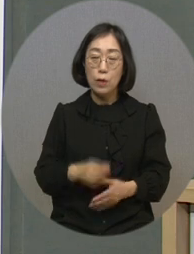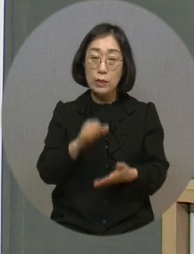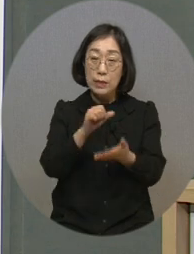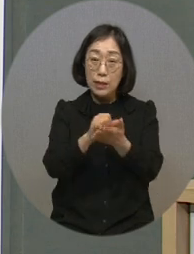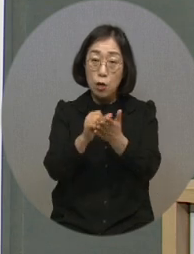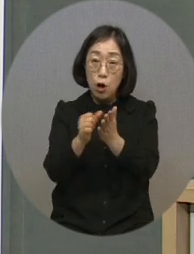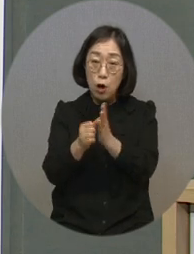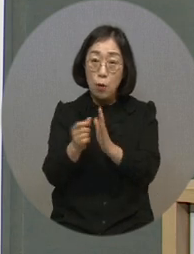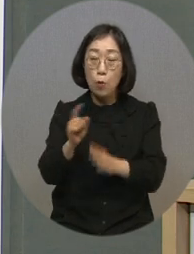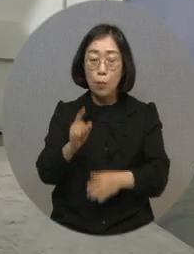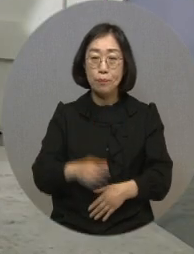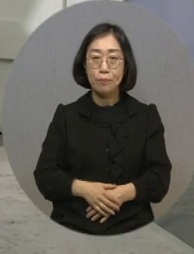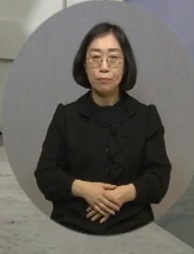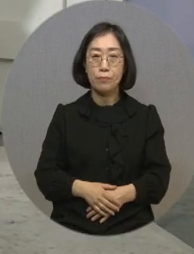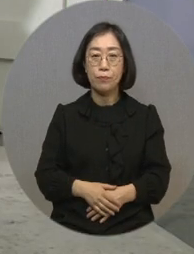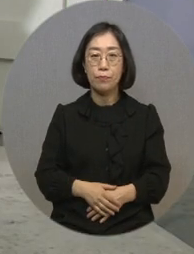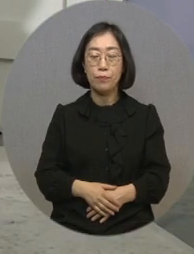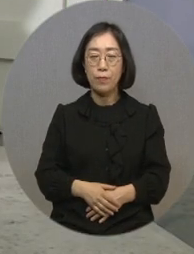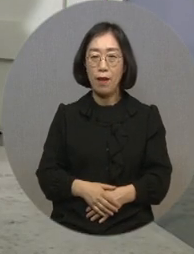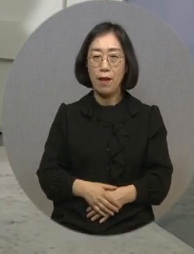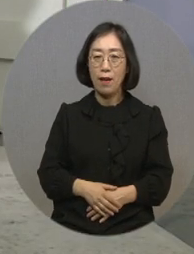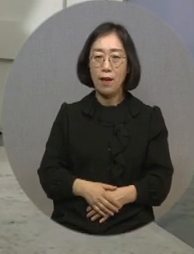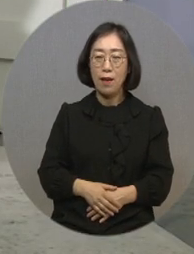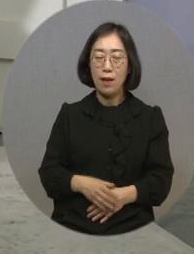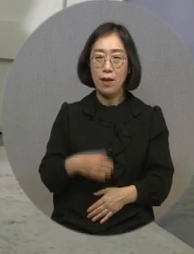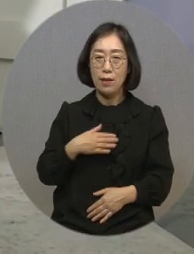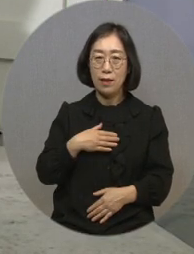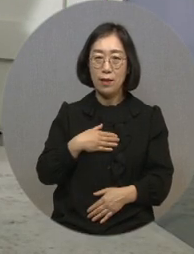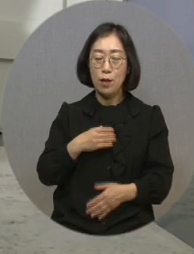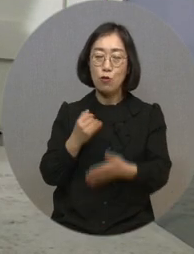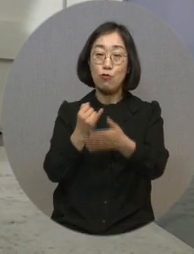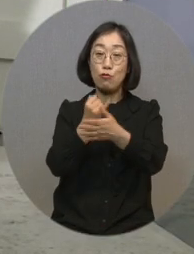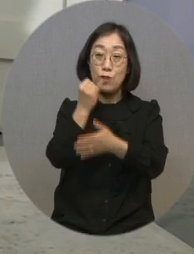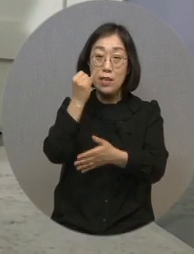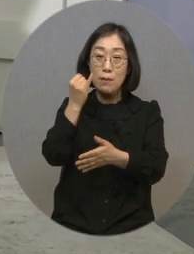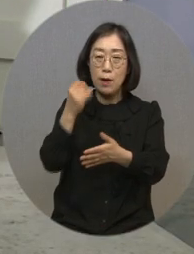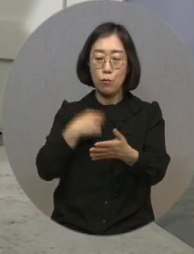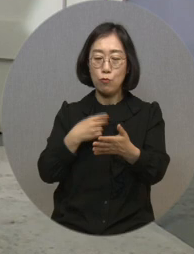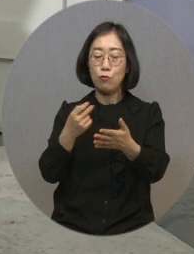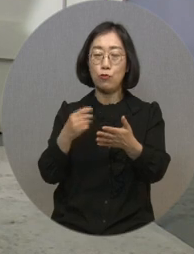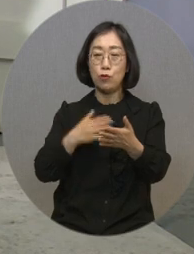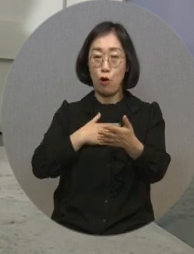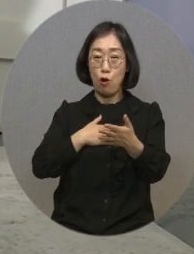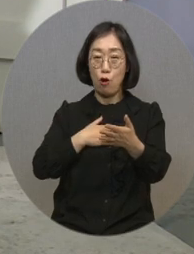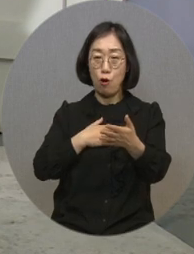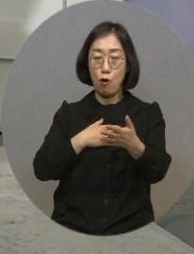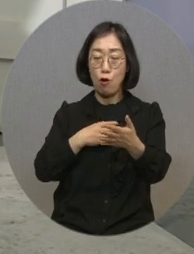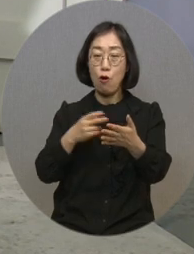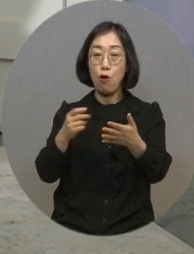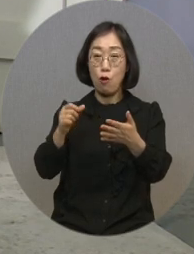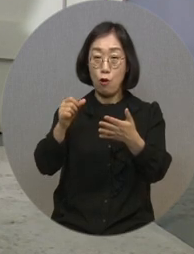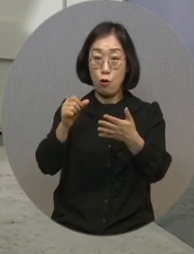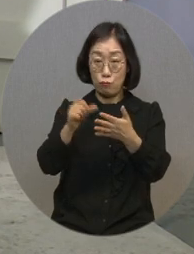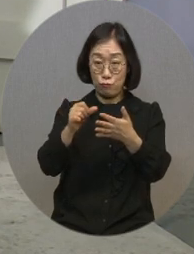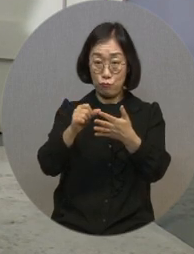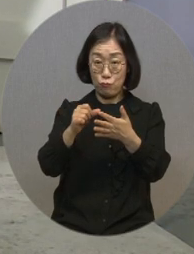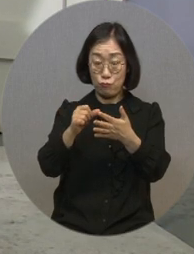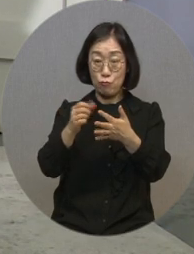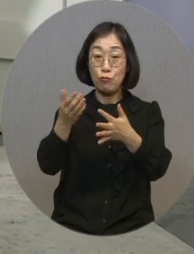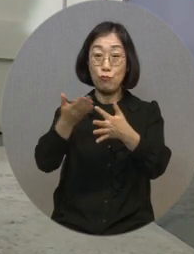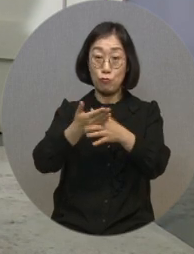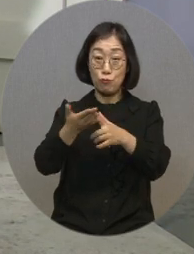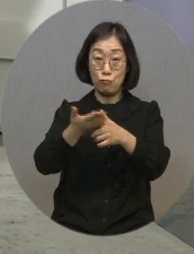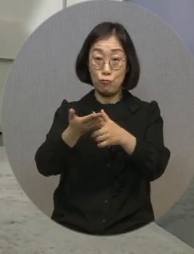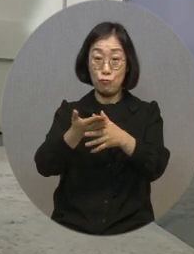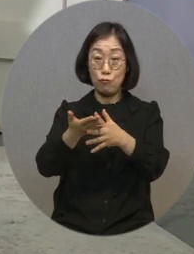몇남몇녀 혹시 그러니까 형제가? 나는 이제 남매, 누님하고 저하고 있었고요. 그리고 남매를